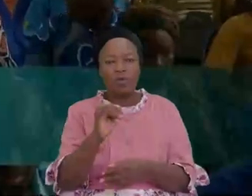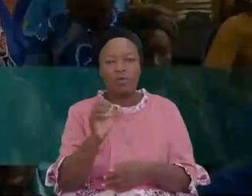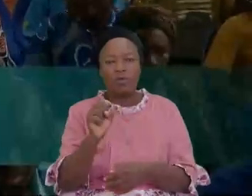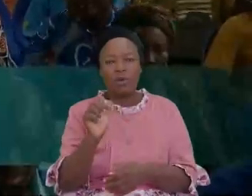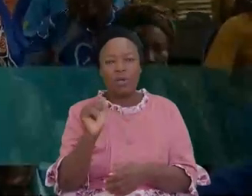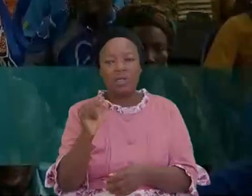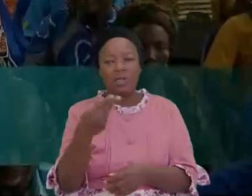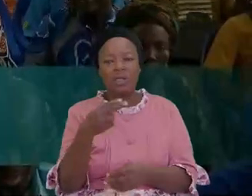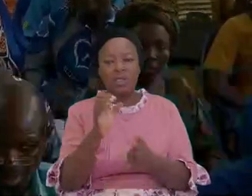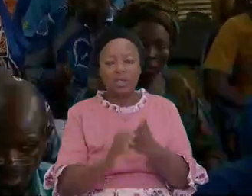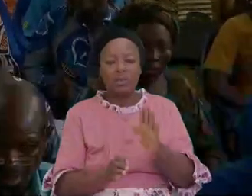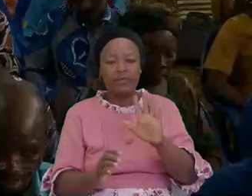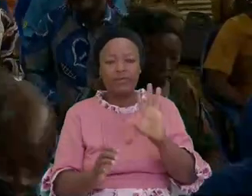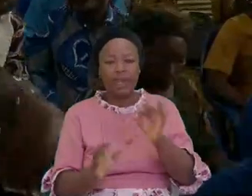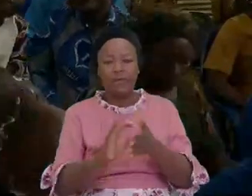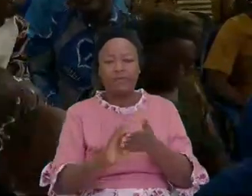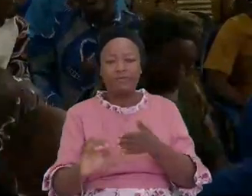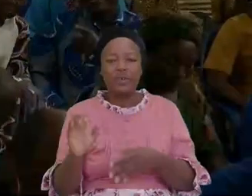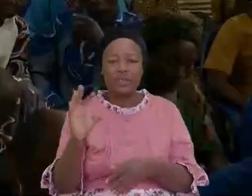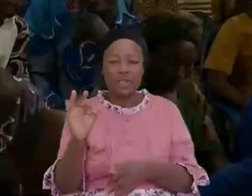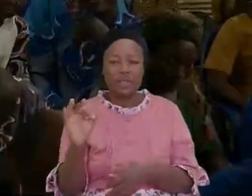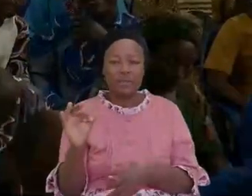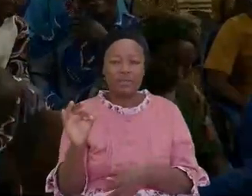Ésaïe 59, 19.